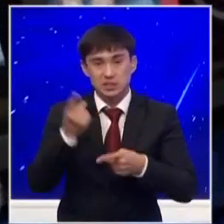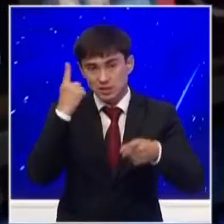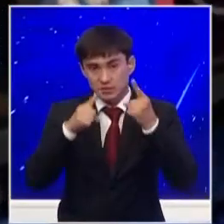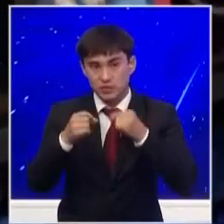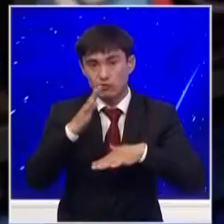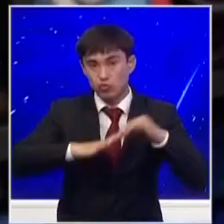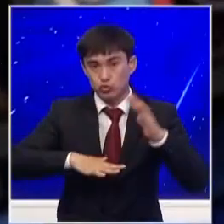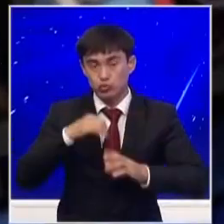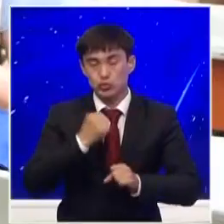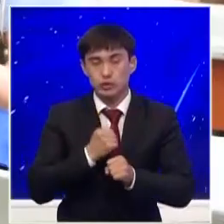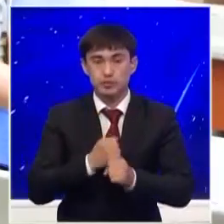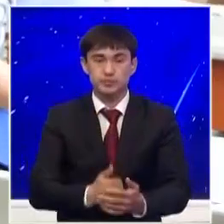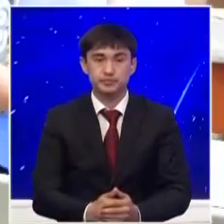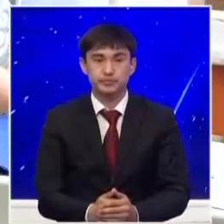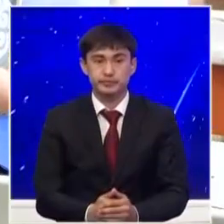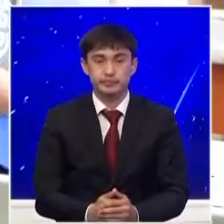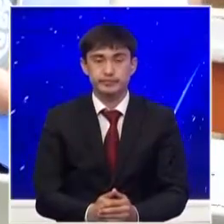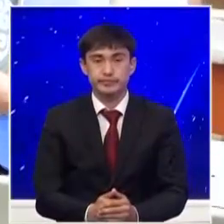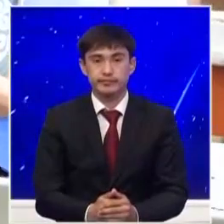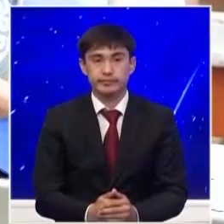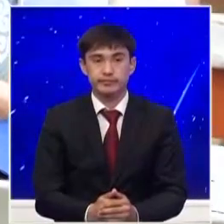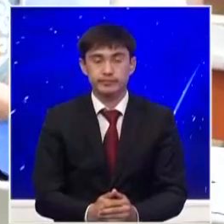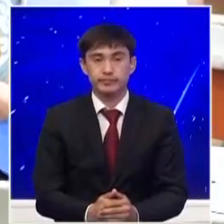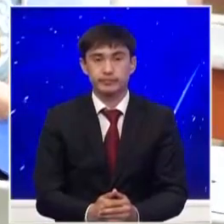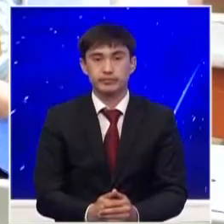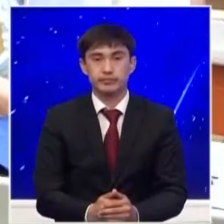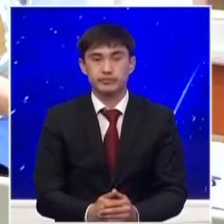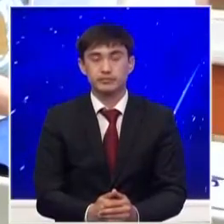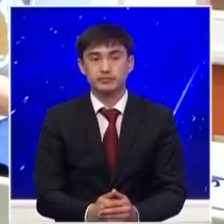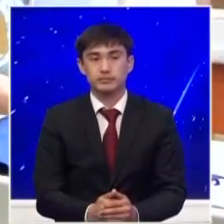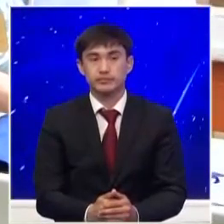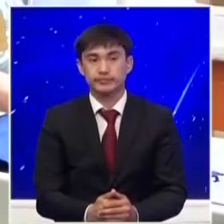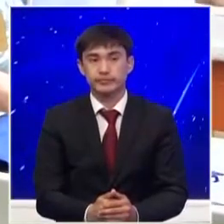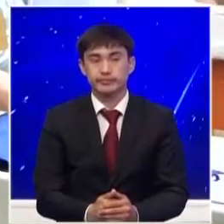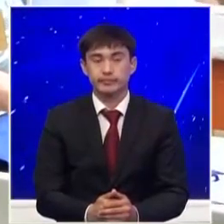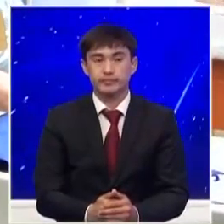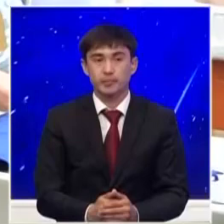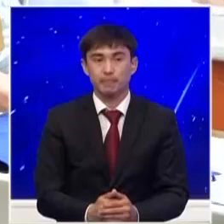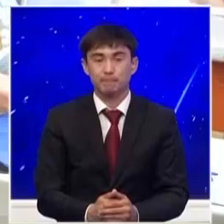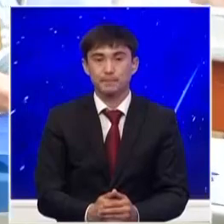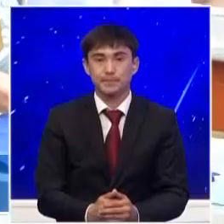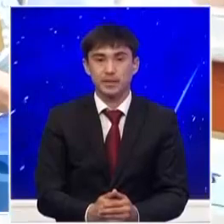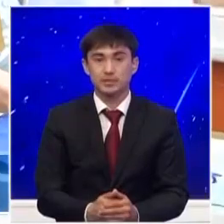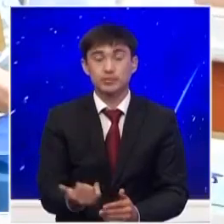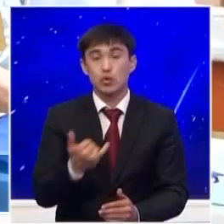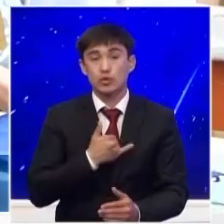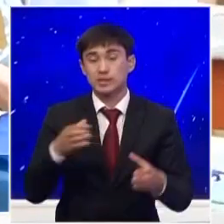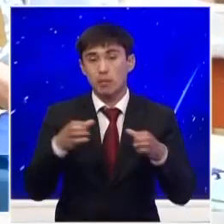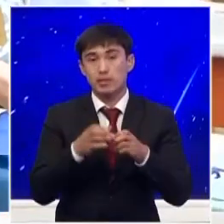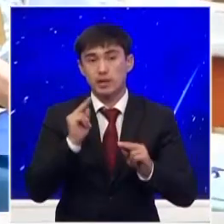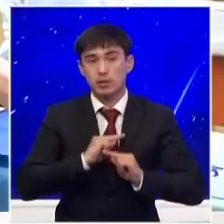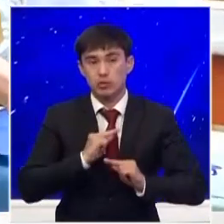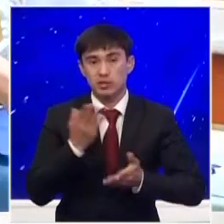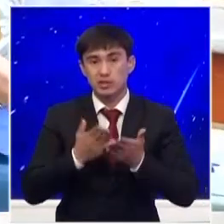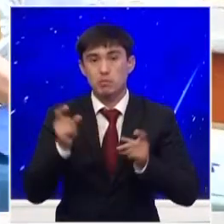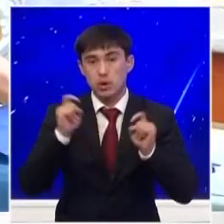изготавливаются вручную. У нас командная работа.